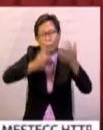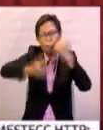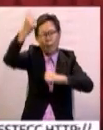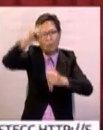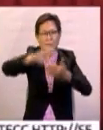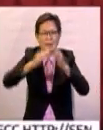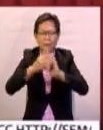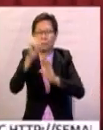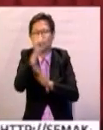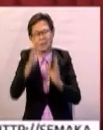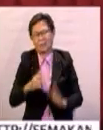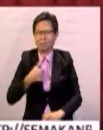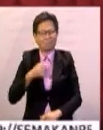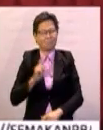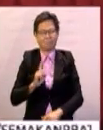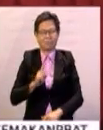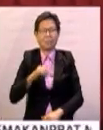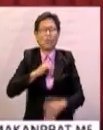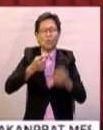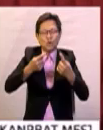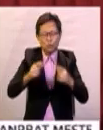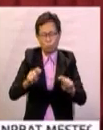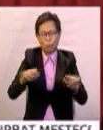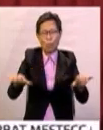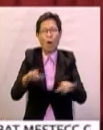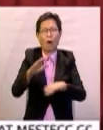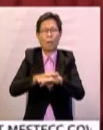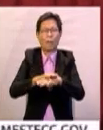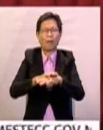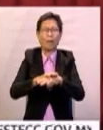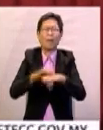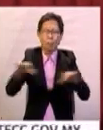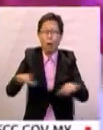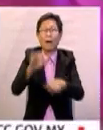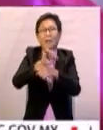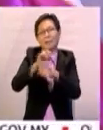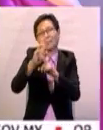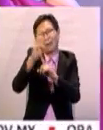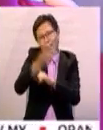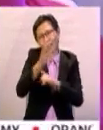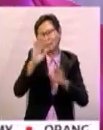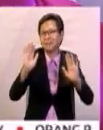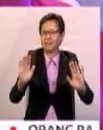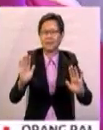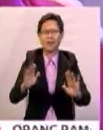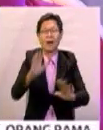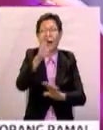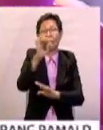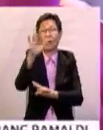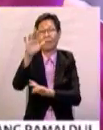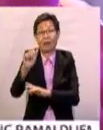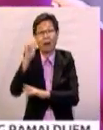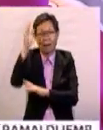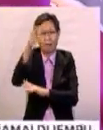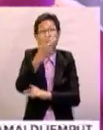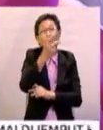saya nak jadi penyanyi pula. Tak ada. Saya cuma buat atas kerja amal. Difahamkan Farah akan